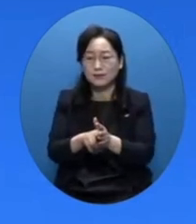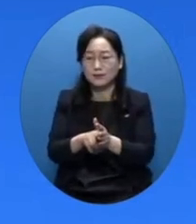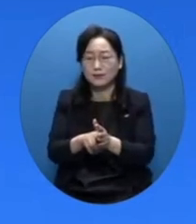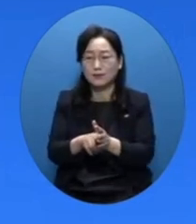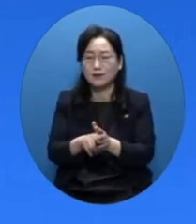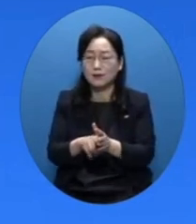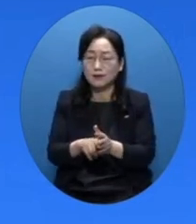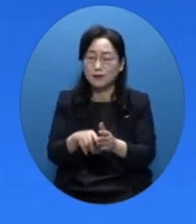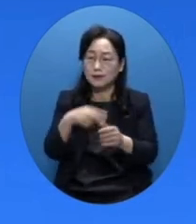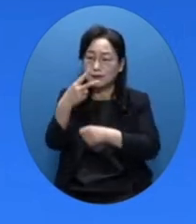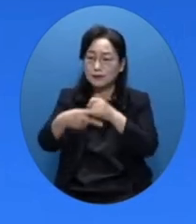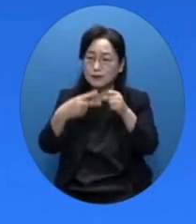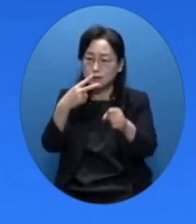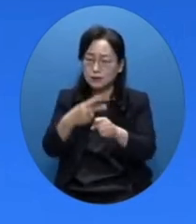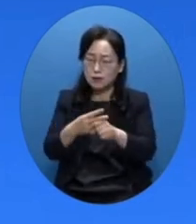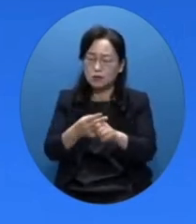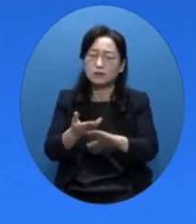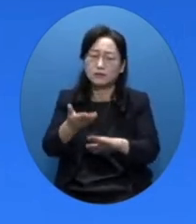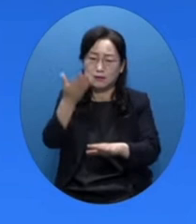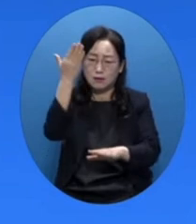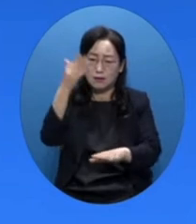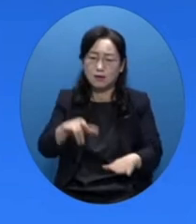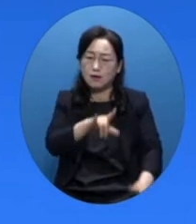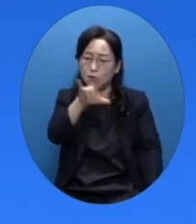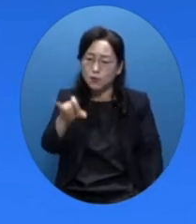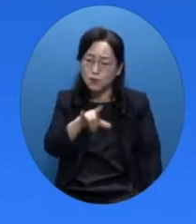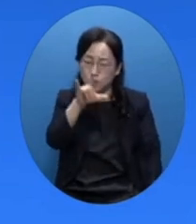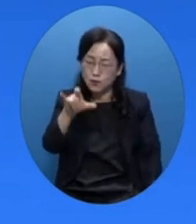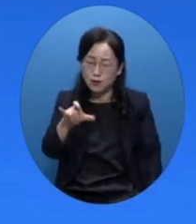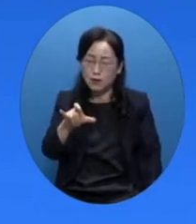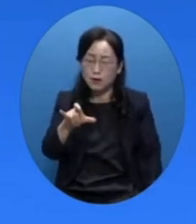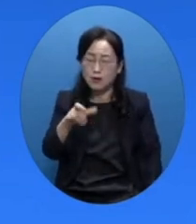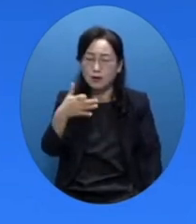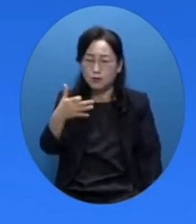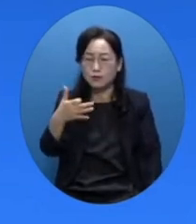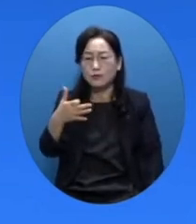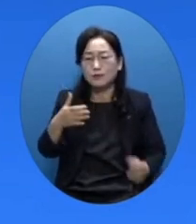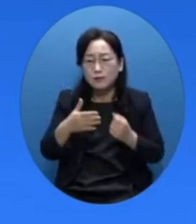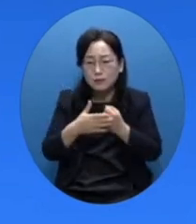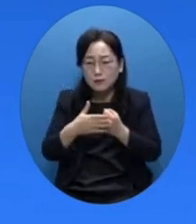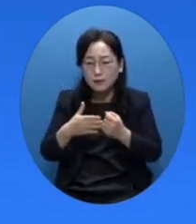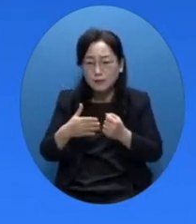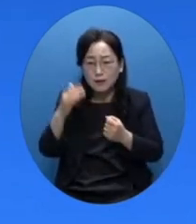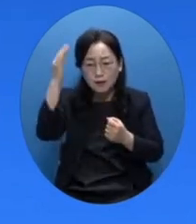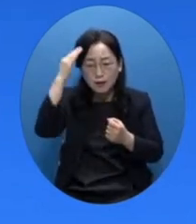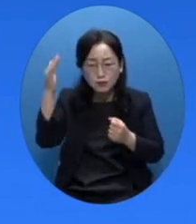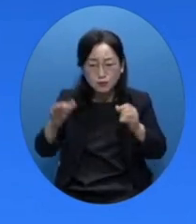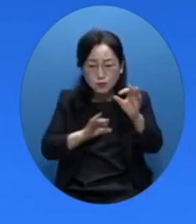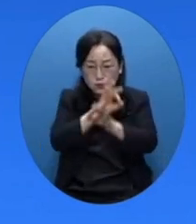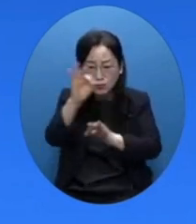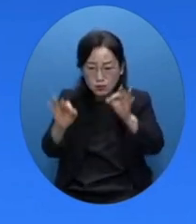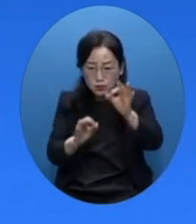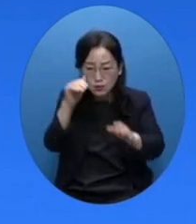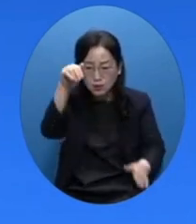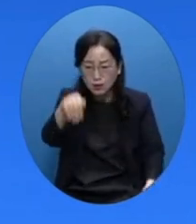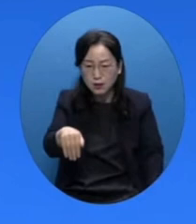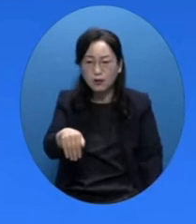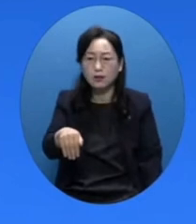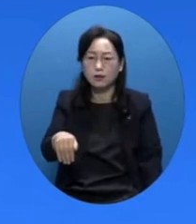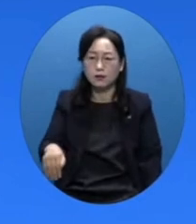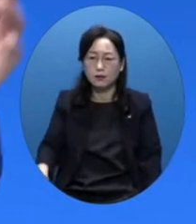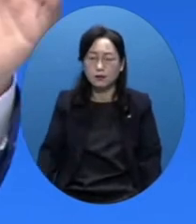지난 2년 넘게 콧날 고로 우리 한국 경제 완전 얼어 붙었습니다 그런데